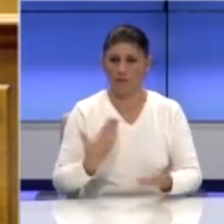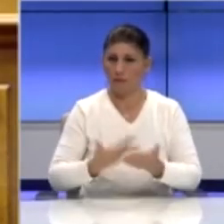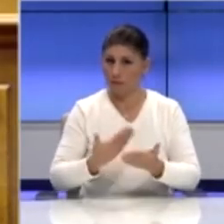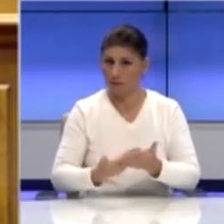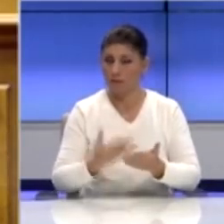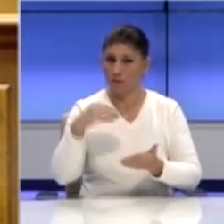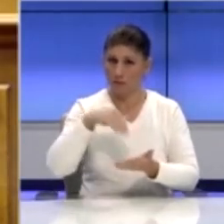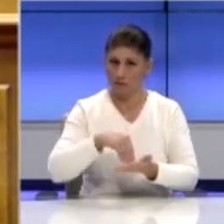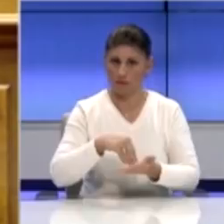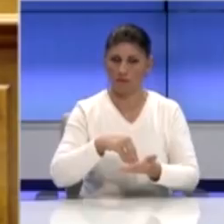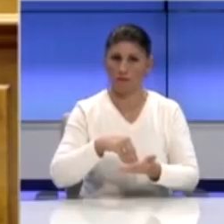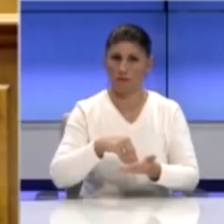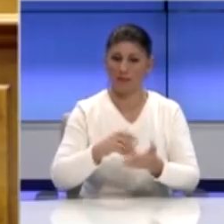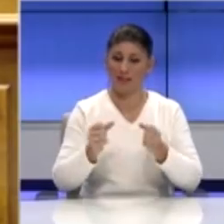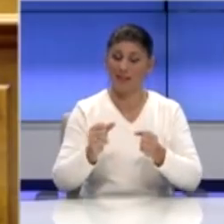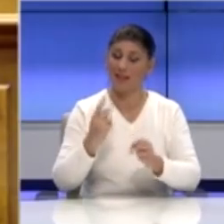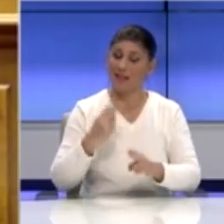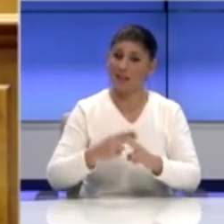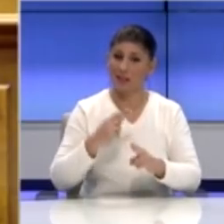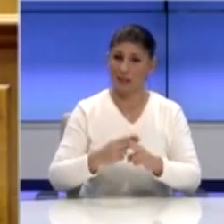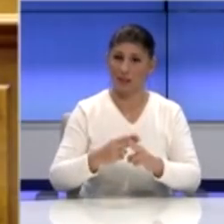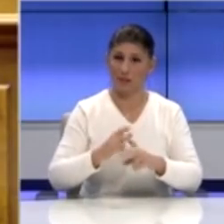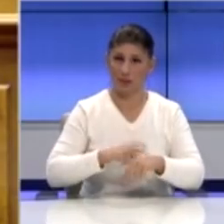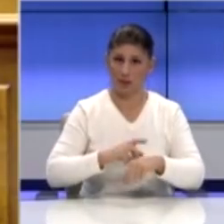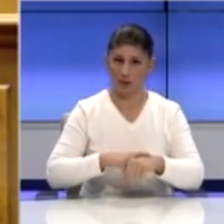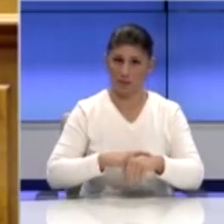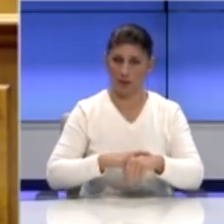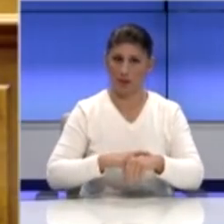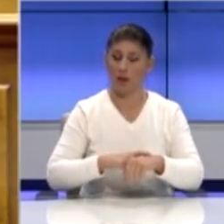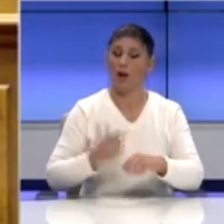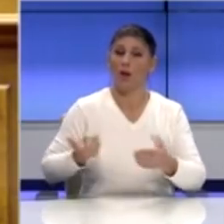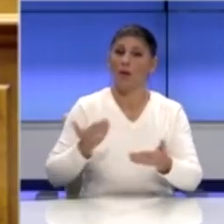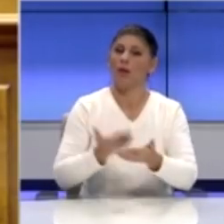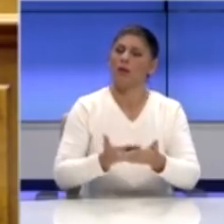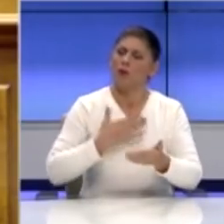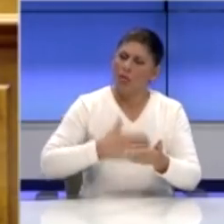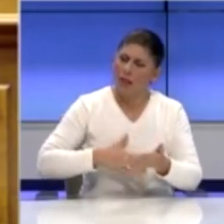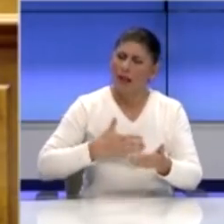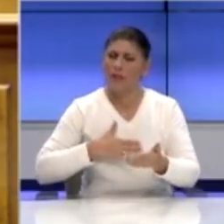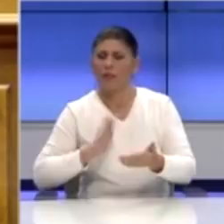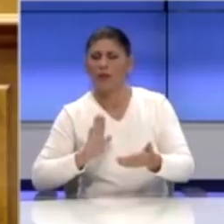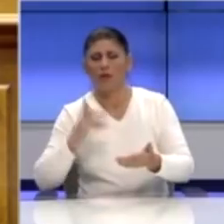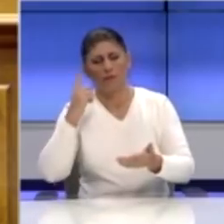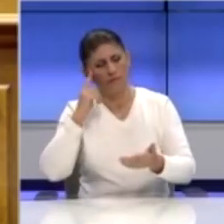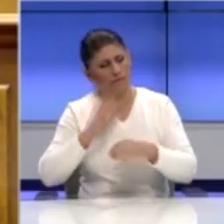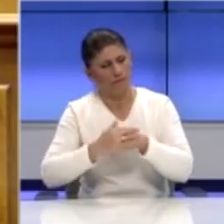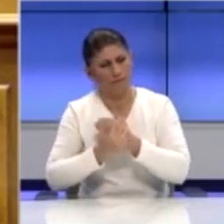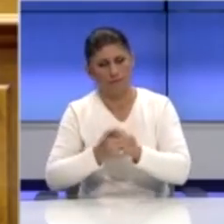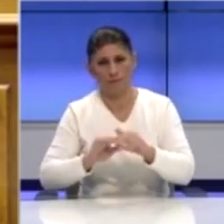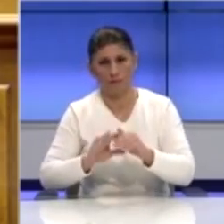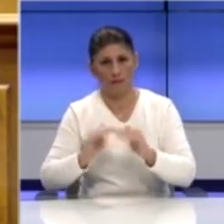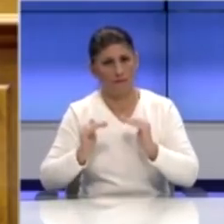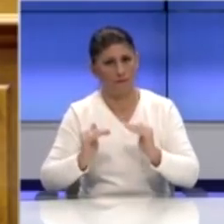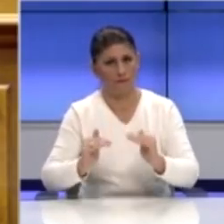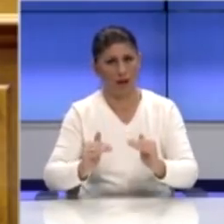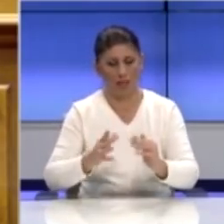αποδεικνύεται για μια ακόμη φορά ότι στις κρίσιμες στιγμές προτείνετε πράγματα ηθελημένα ή άθελά σας, δεν έχει σημασία, που